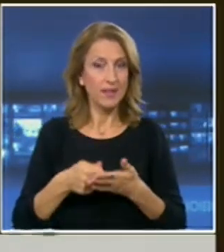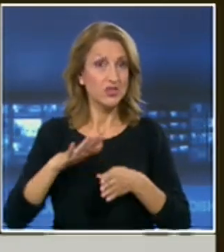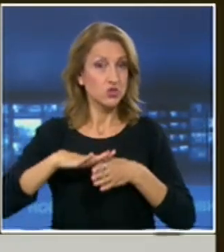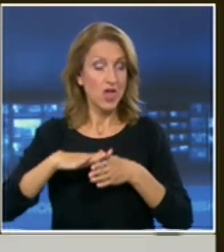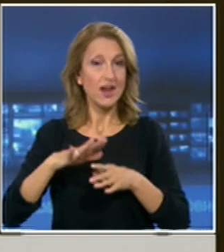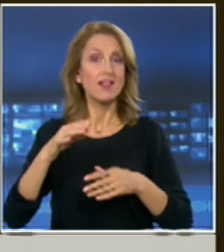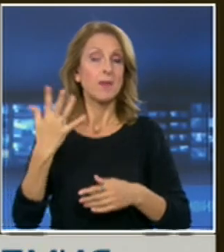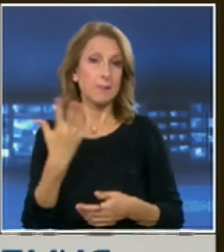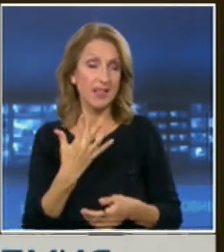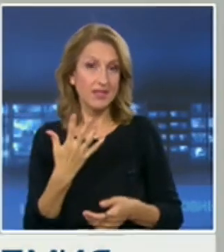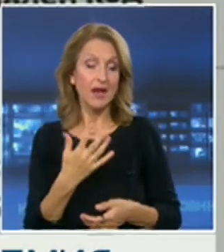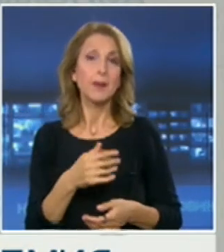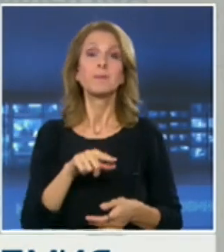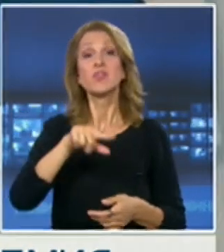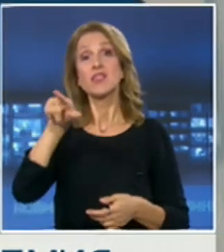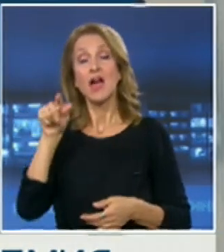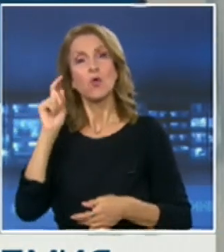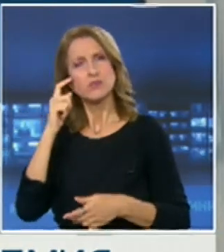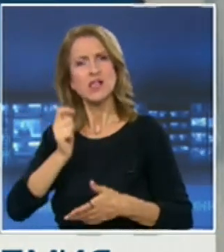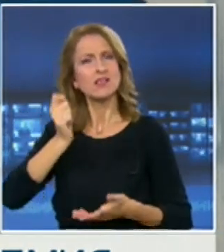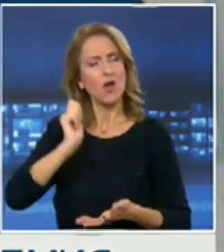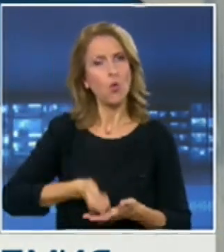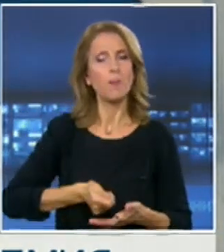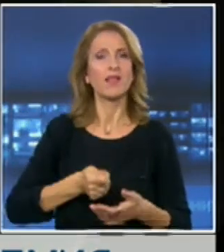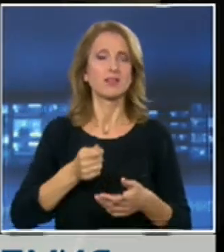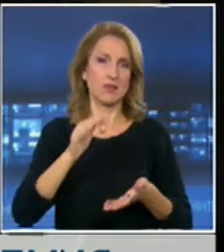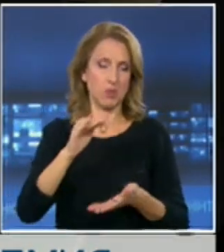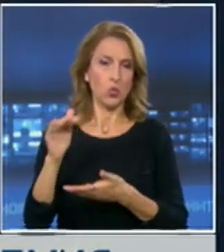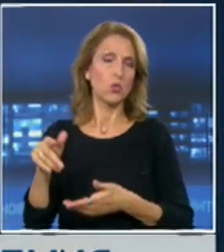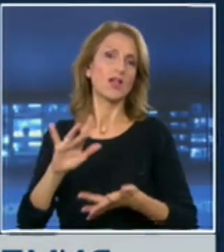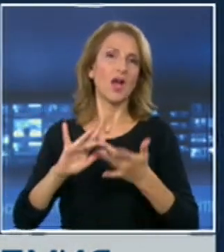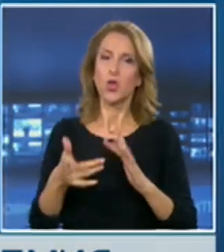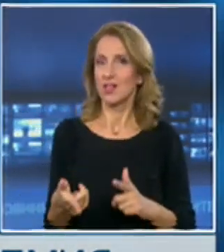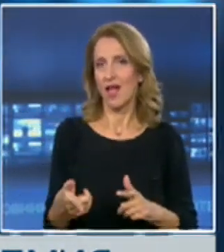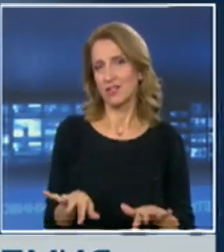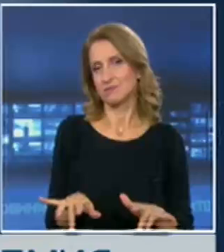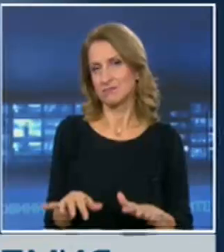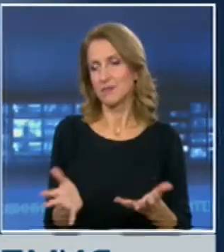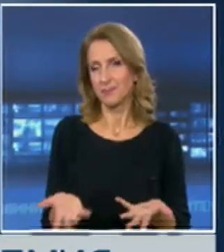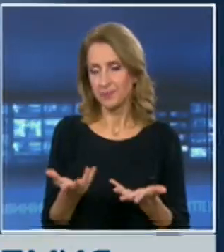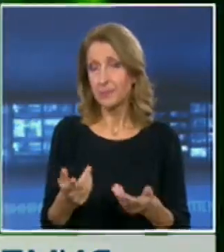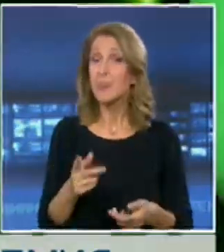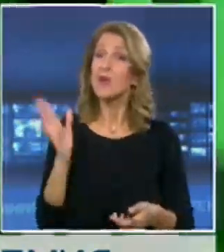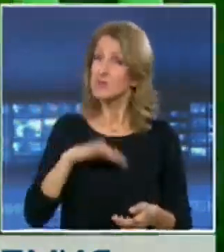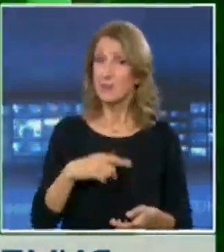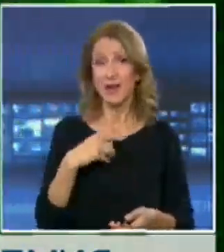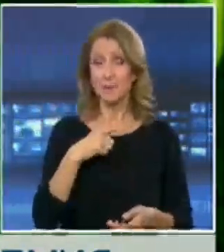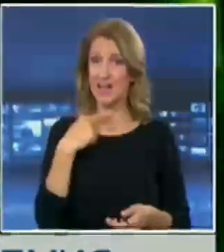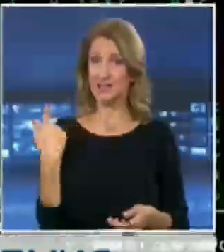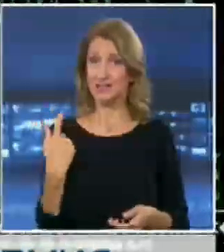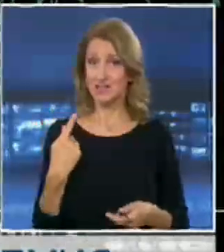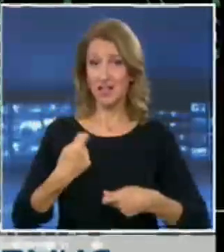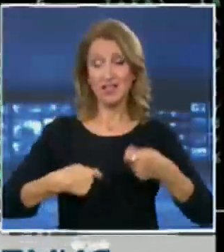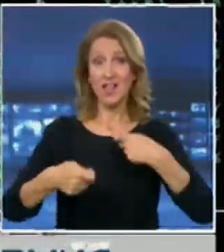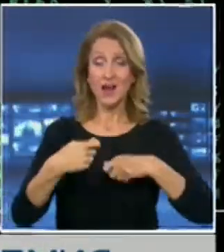и 74% от тях смятат да закупят продукта онлайн. Въпреки мерките, рисковете не липсват. Заедно с онлайн търговците се